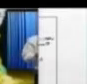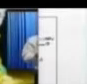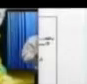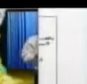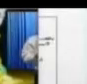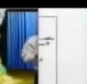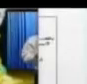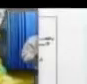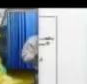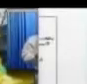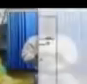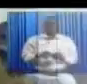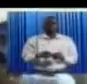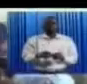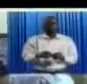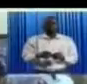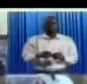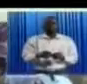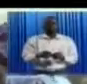Dramandadian.